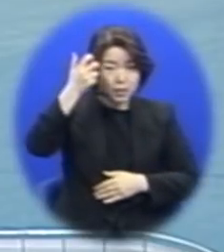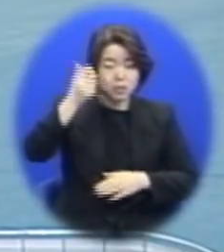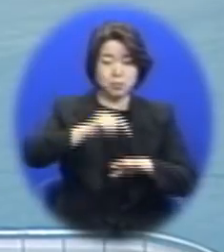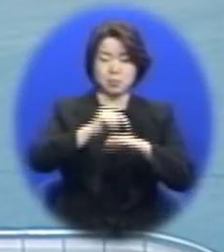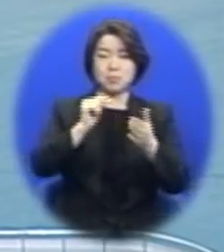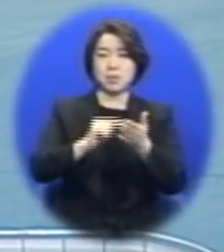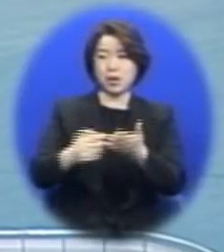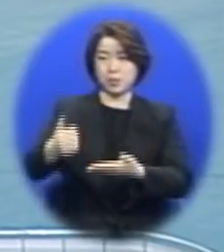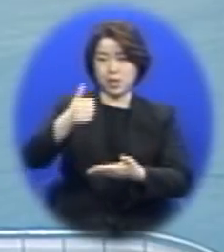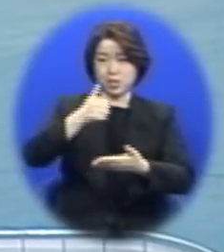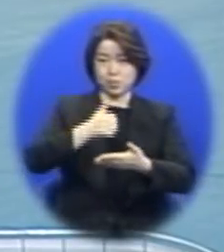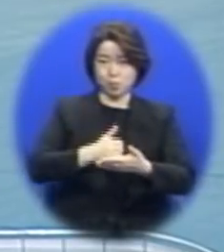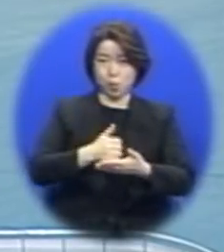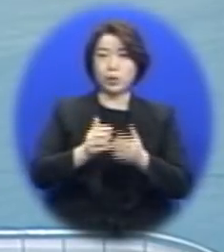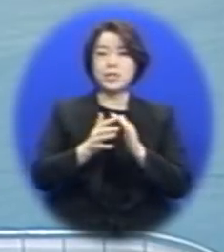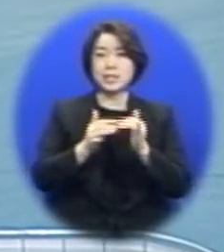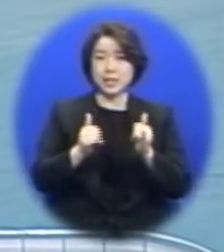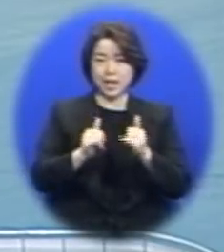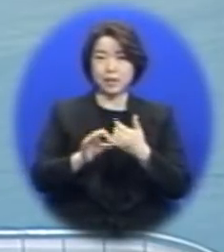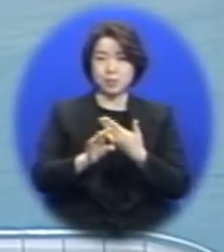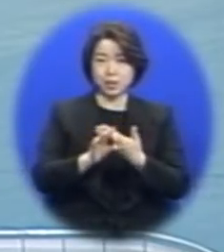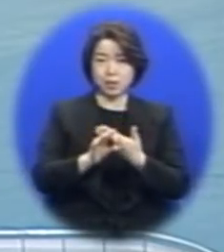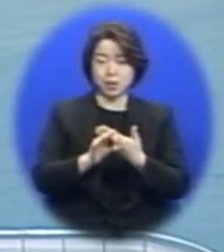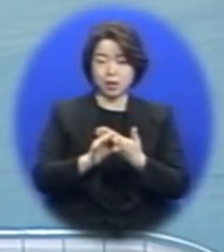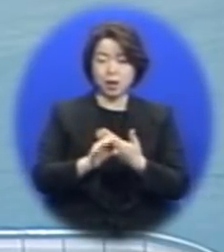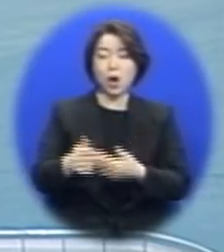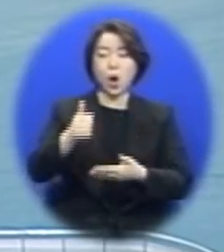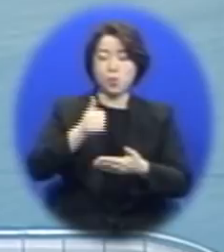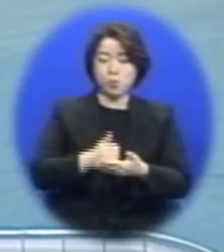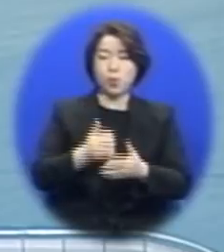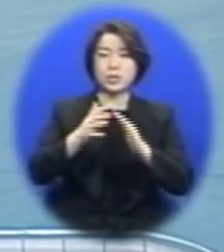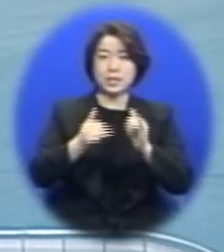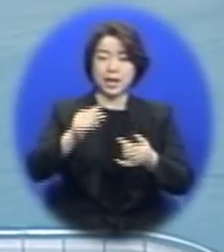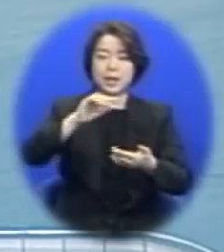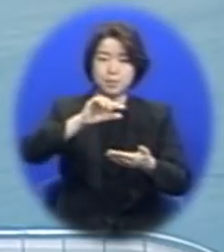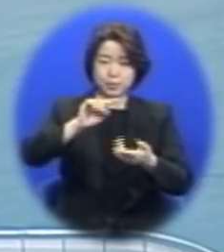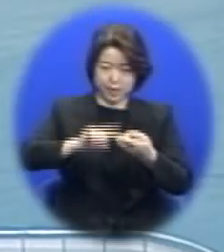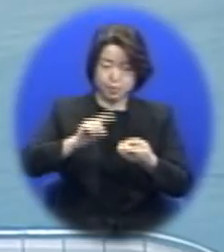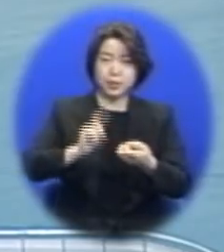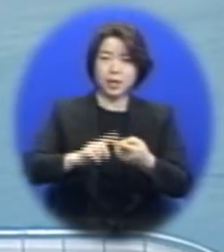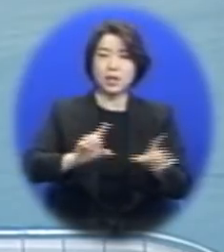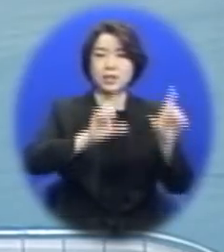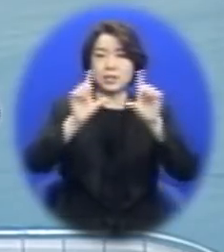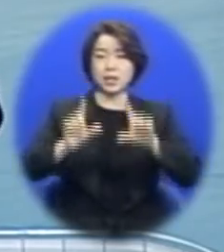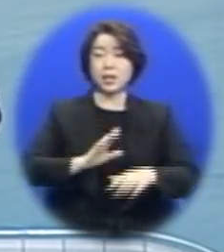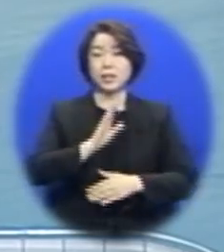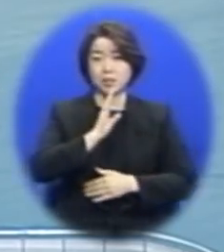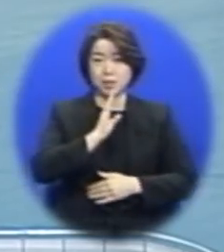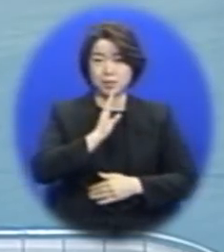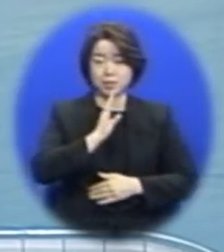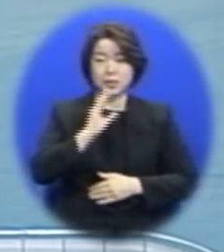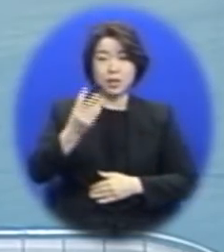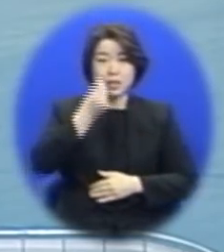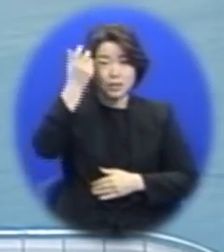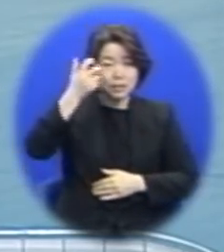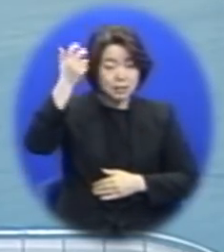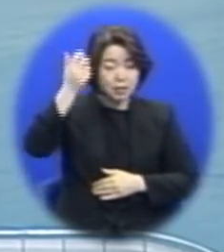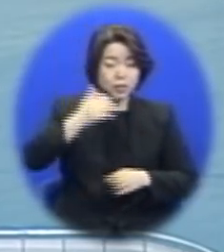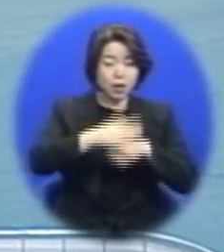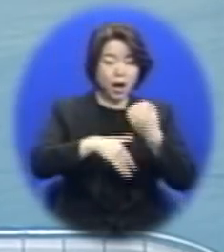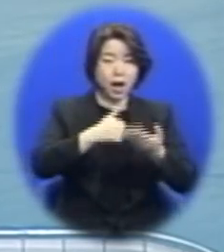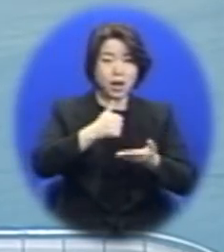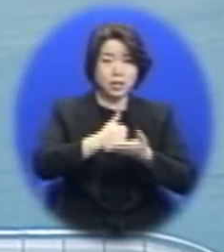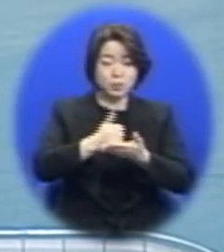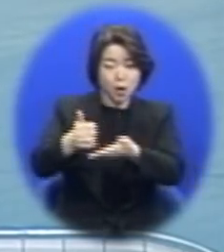사람이라면 성령님을 모시는 사람답게 살아야 맞죠. 성령 하나님을 모시고 삶, 하나님이